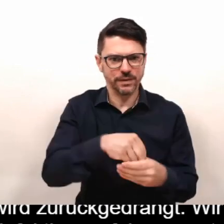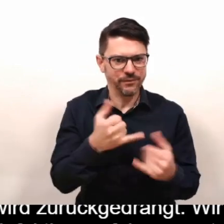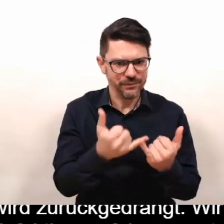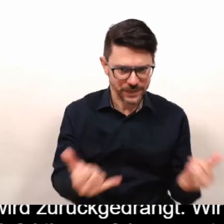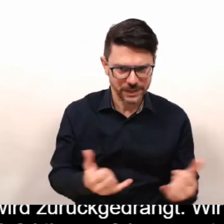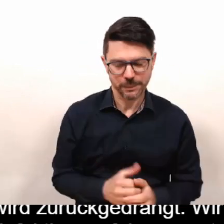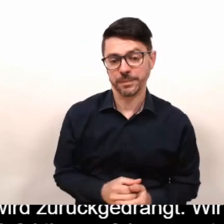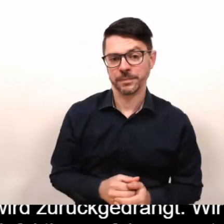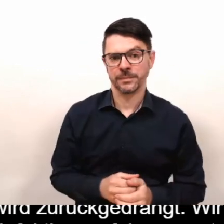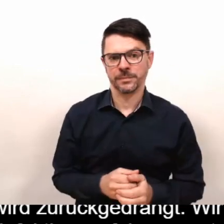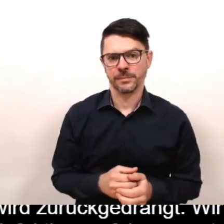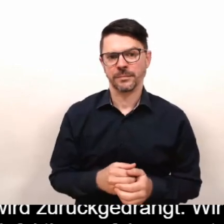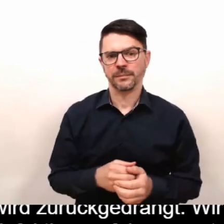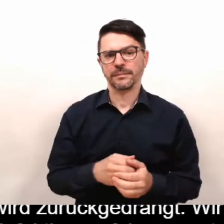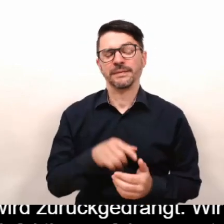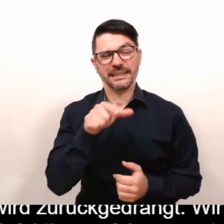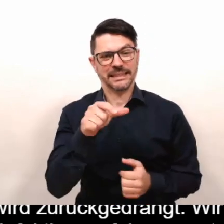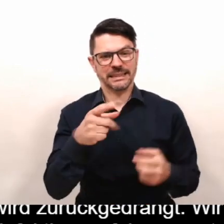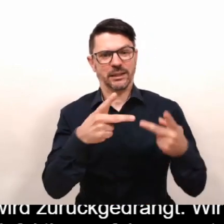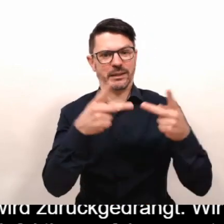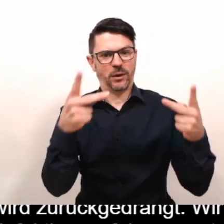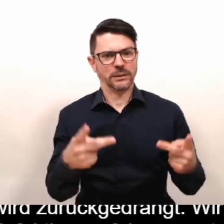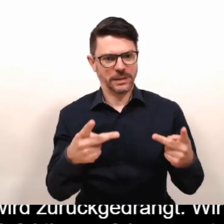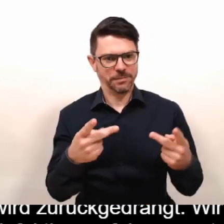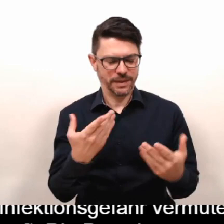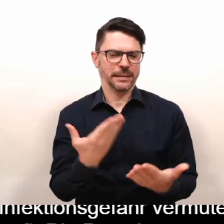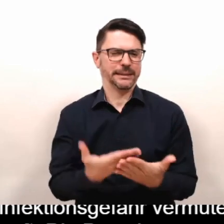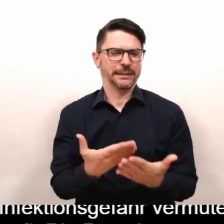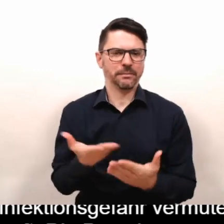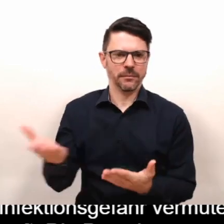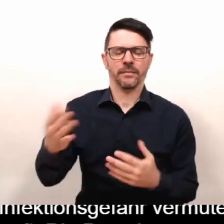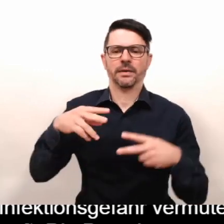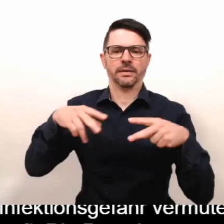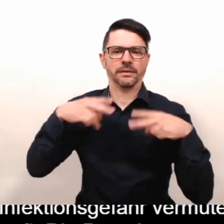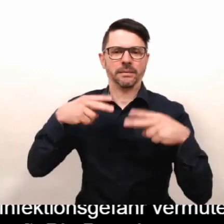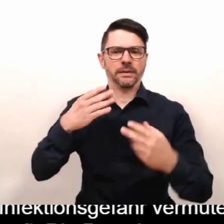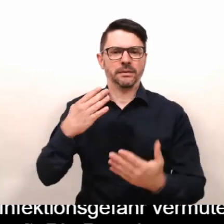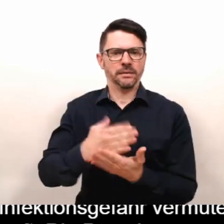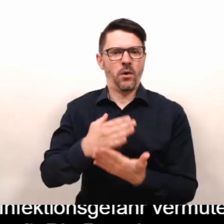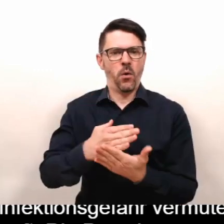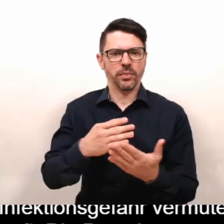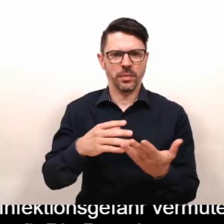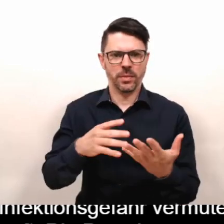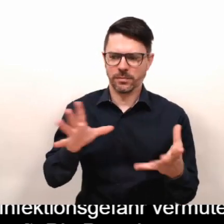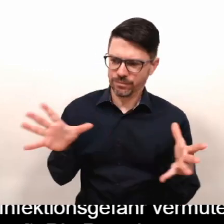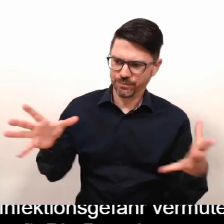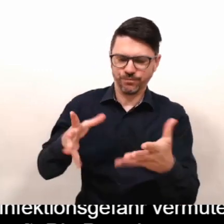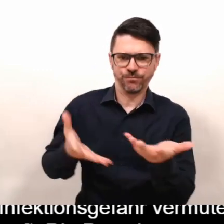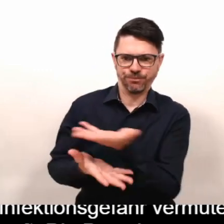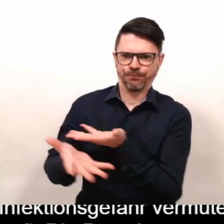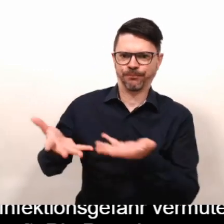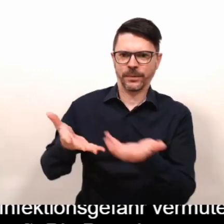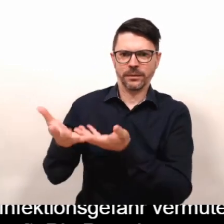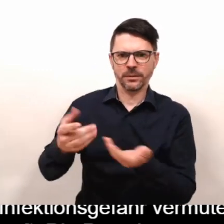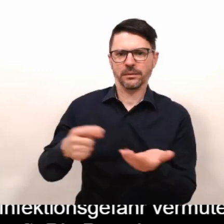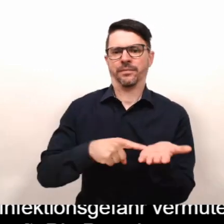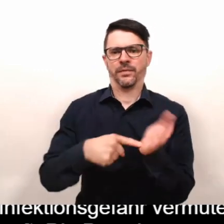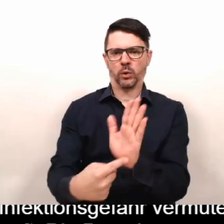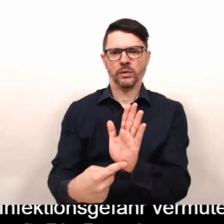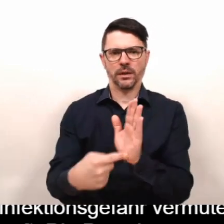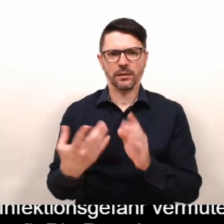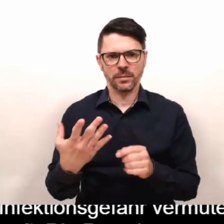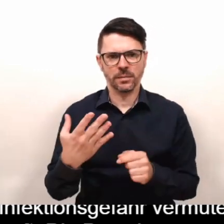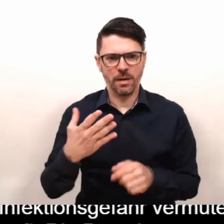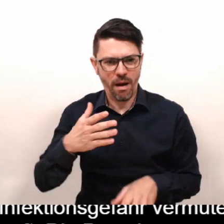Zusammenarbeit ist bestens. Ich danke hier eben auch der DEHOGA und dem Gesundheitsministerium und der Staatskanzlei für die enge